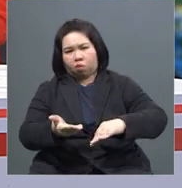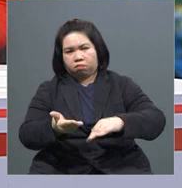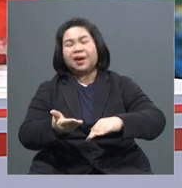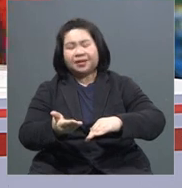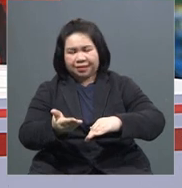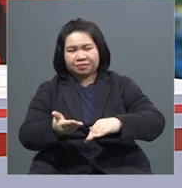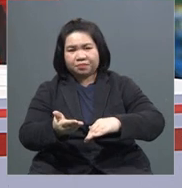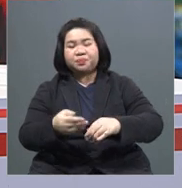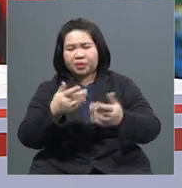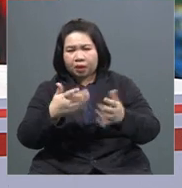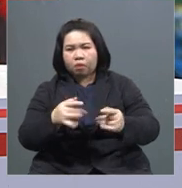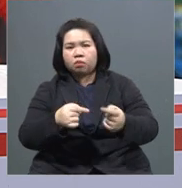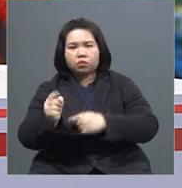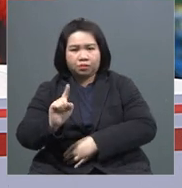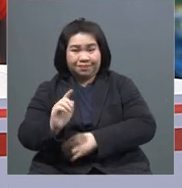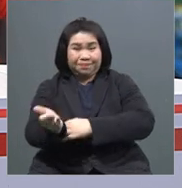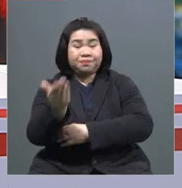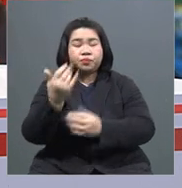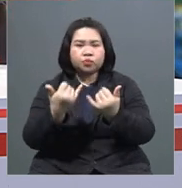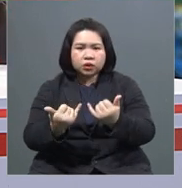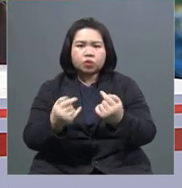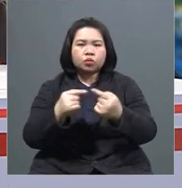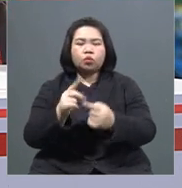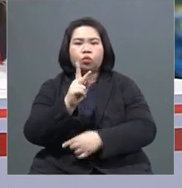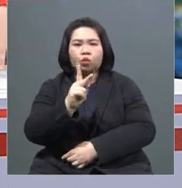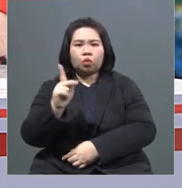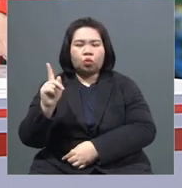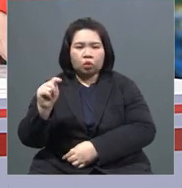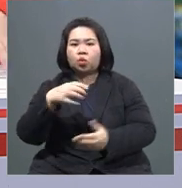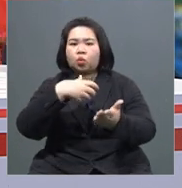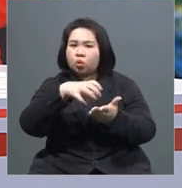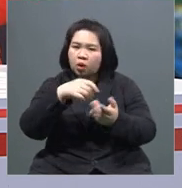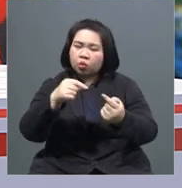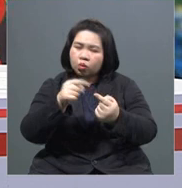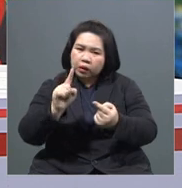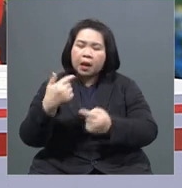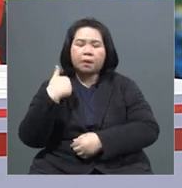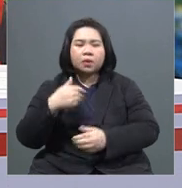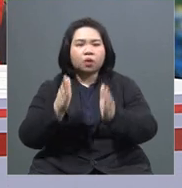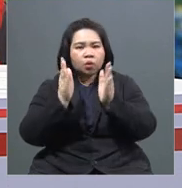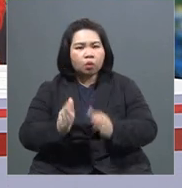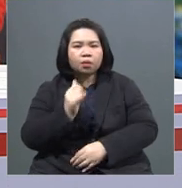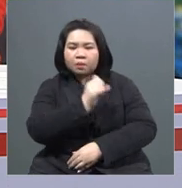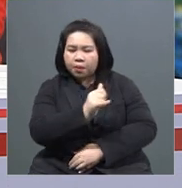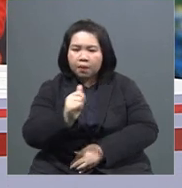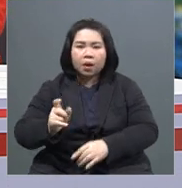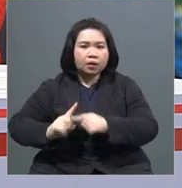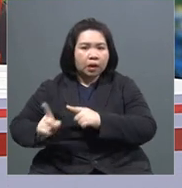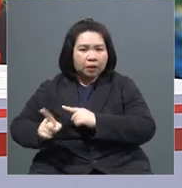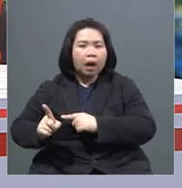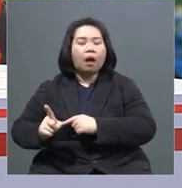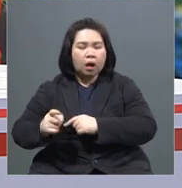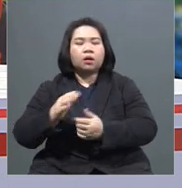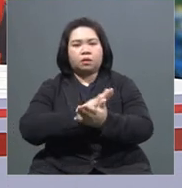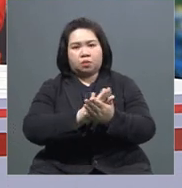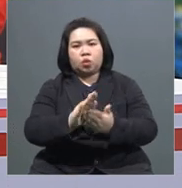ใช่ใช่ซึ่งตั้งแต่ช่วงเช้าที่ผ่านมากกต.ก็รายงานเรื่องของบรรยากาศก็เป็นไปด้วยความเรียบร้อยแล้วค่ะถึงแม้ว่าจะมีฝนตกโปรยปลายล